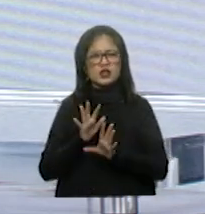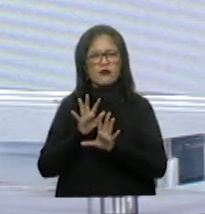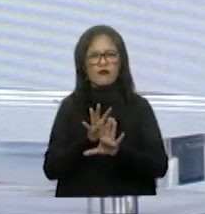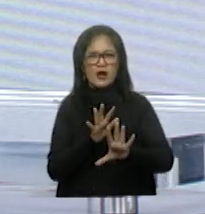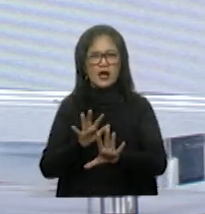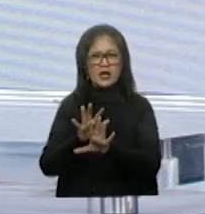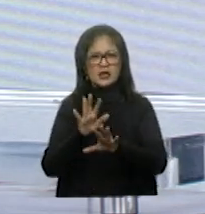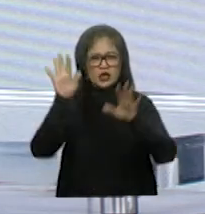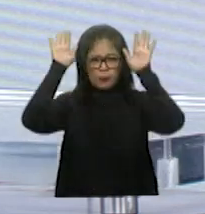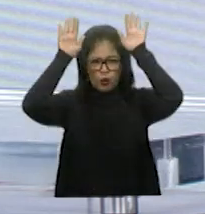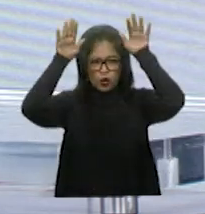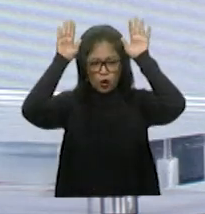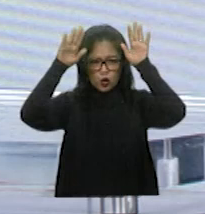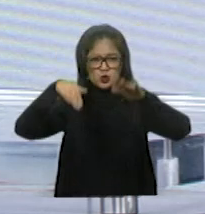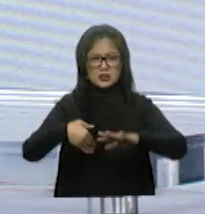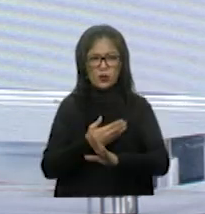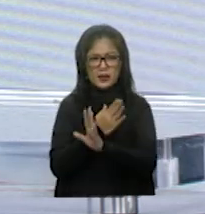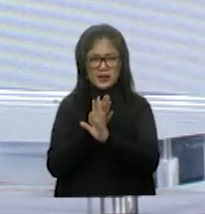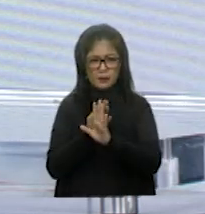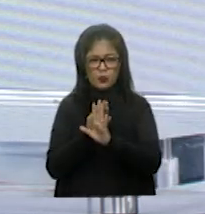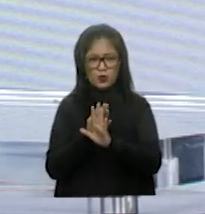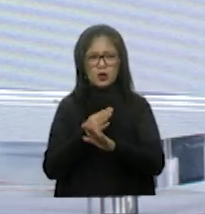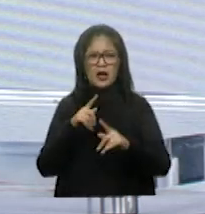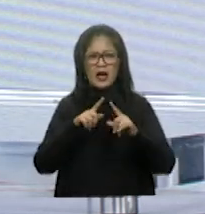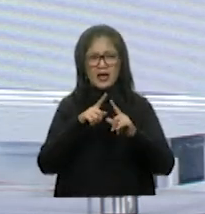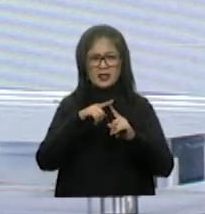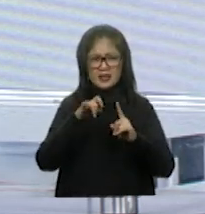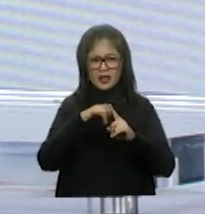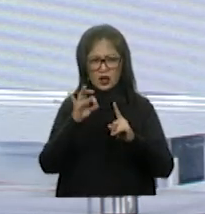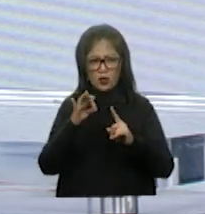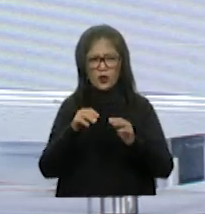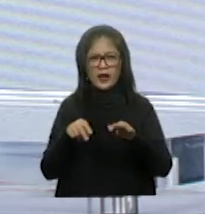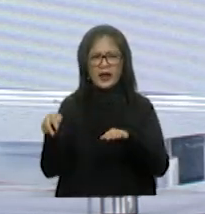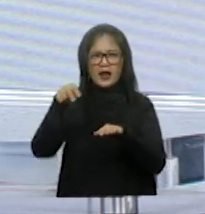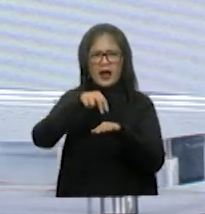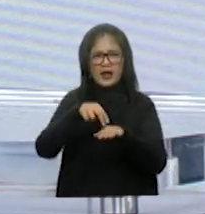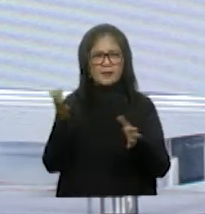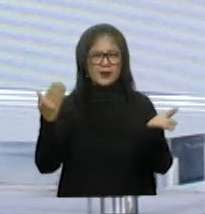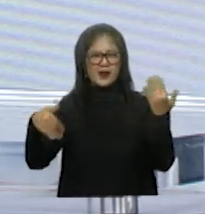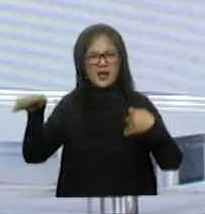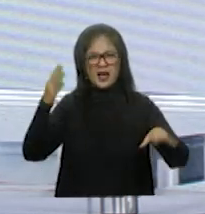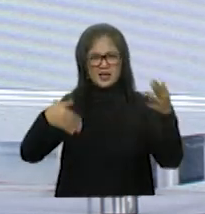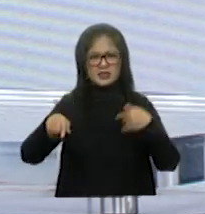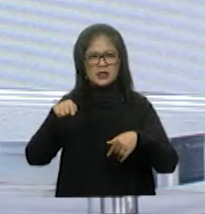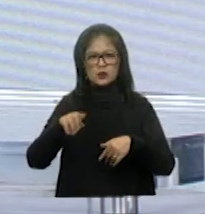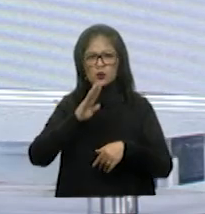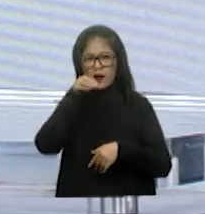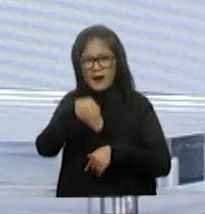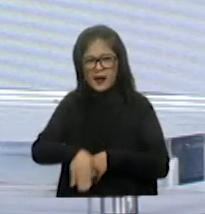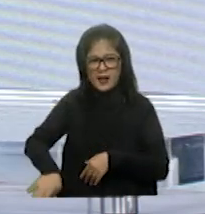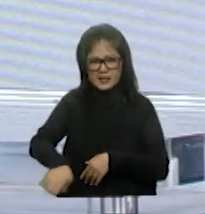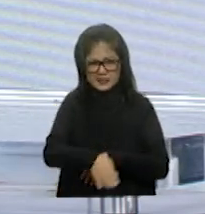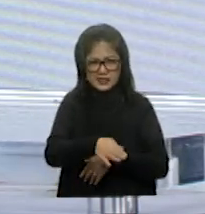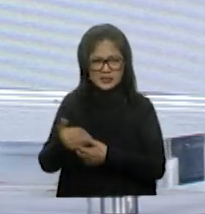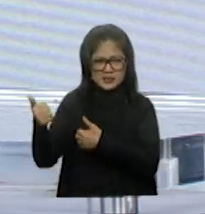ke Ponorogo, Jawa Timur. Sambil diarak, Atiqoh menaiki dan menari di atas salah satu gajah dan disambut